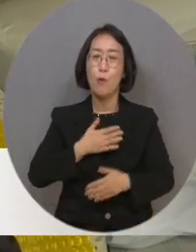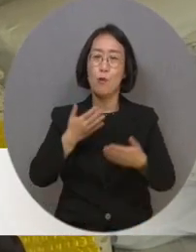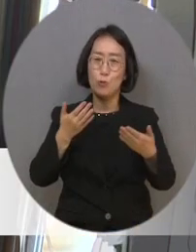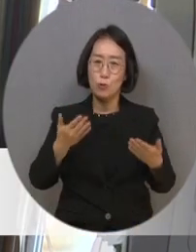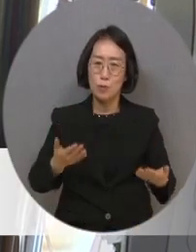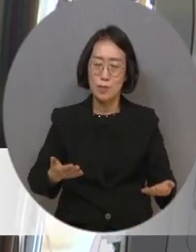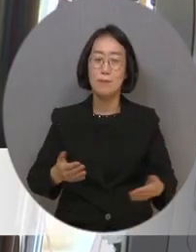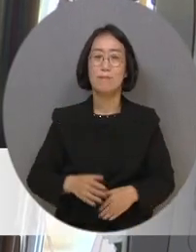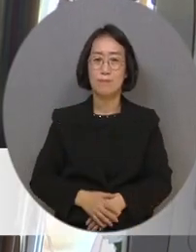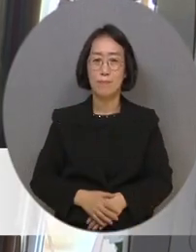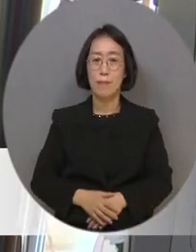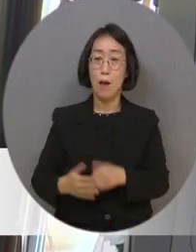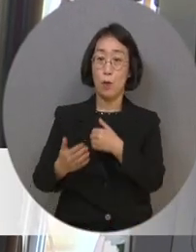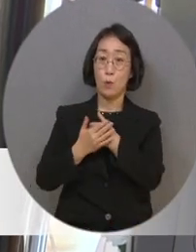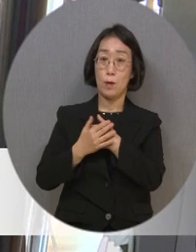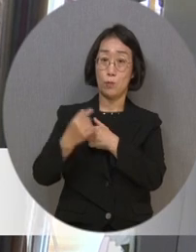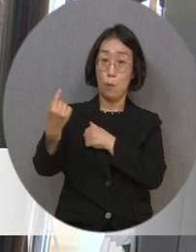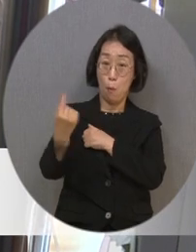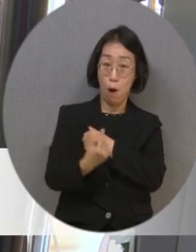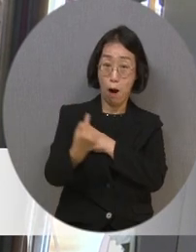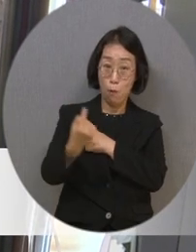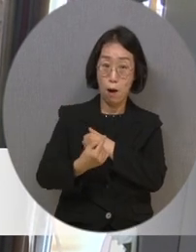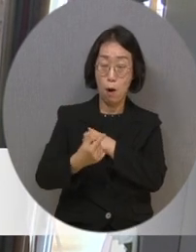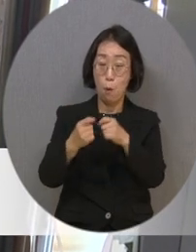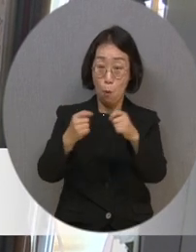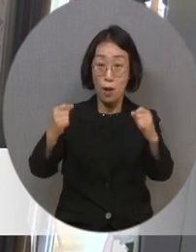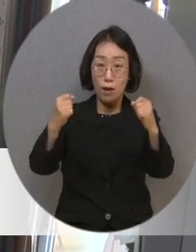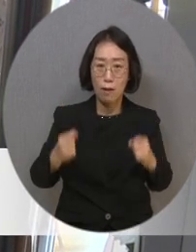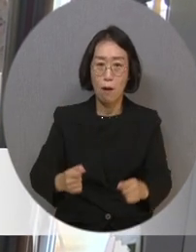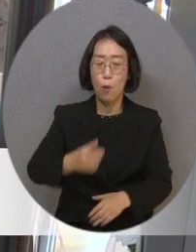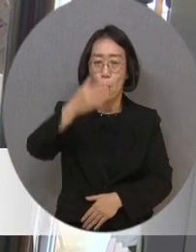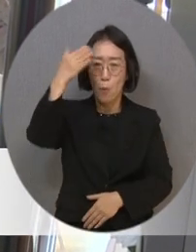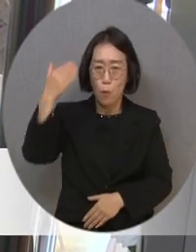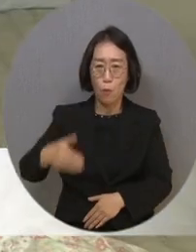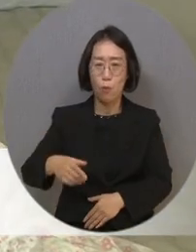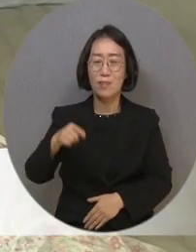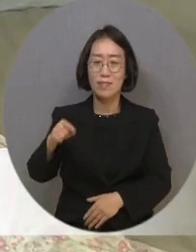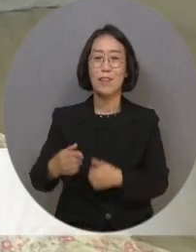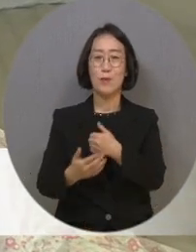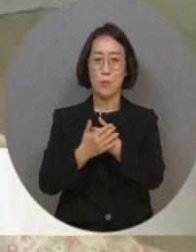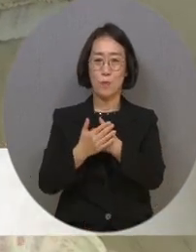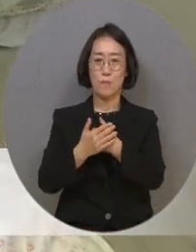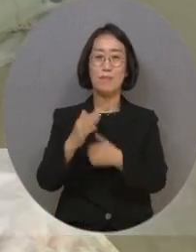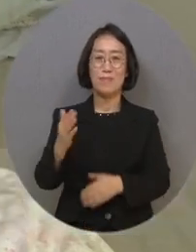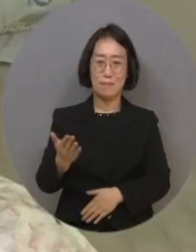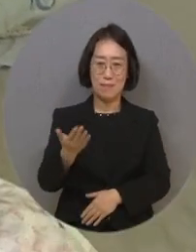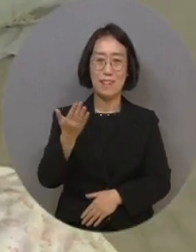그거죠. 도와주시는 분이 조금 더 오래 계시니까 그런